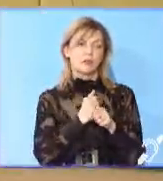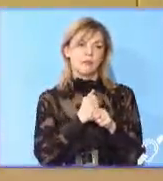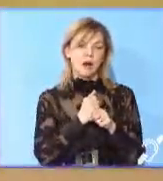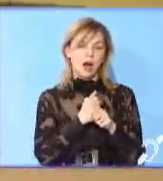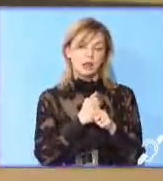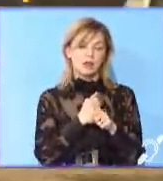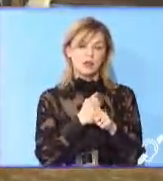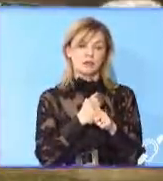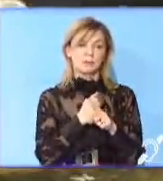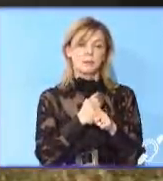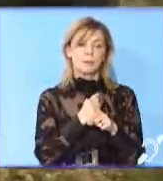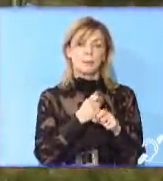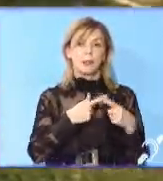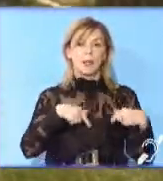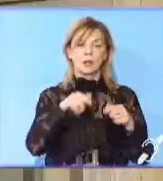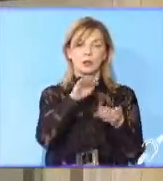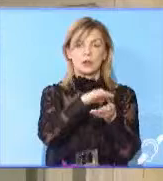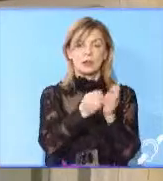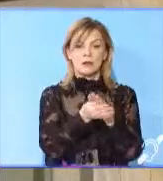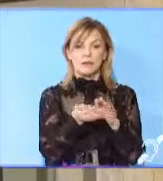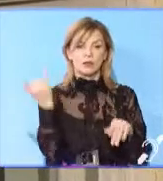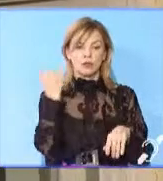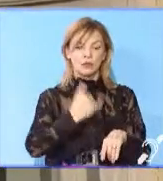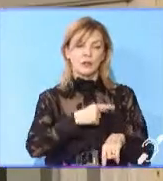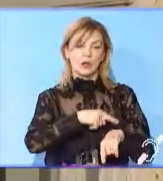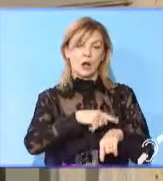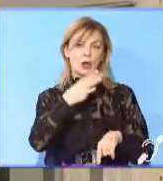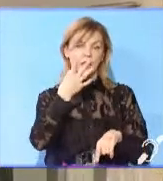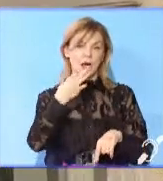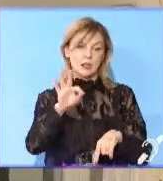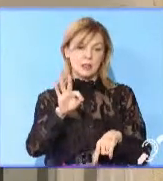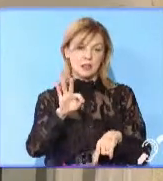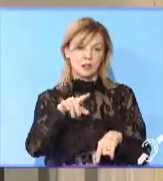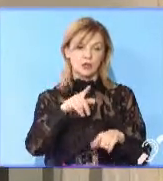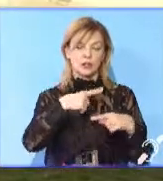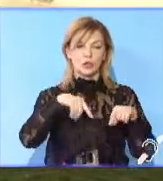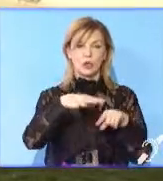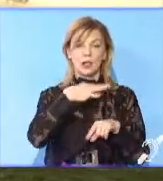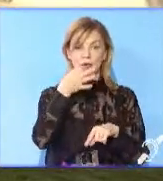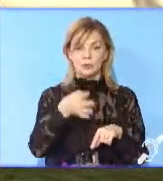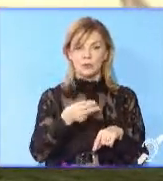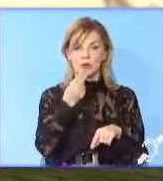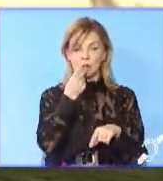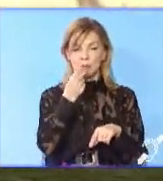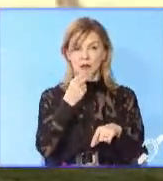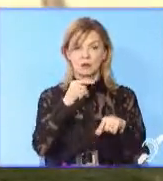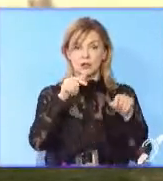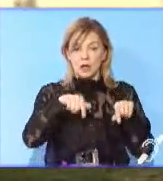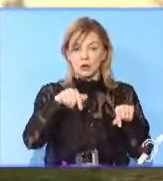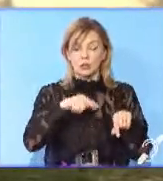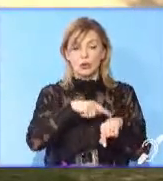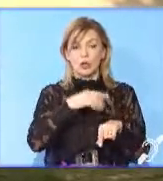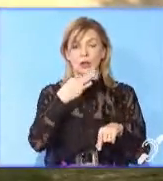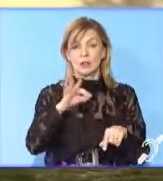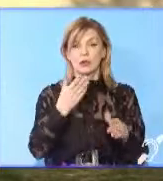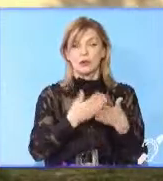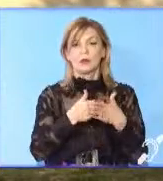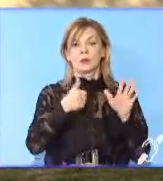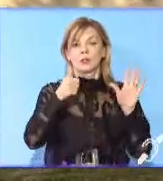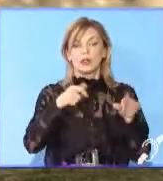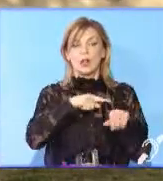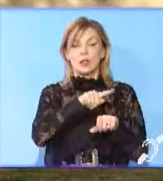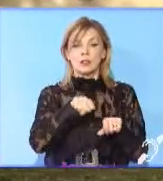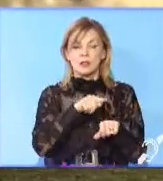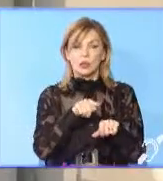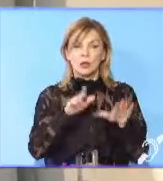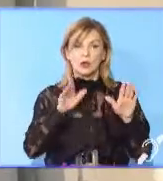puțin deteriorată. La noi sandviciurile vin la ora 10. Noi am sugerat copiilor să mănânce sandviciu, pentru că în 6 ore cât se stă în școală, poate